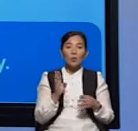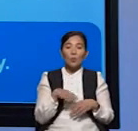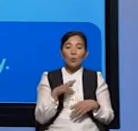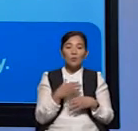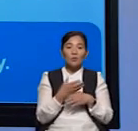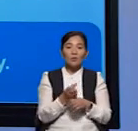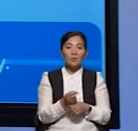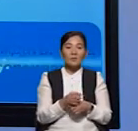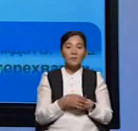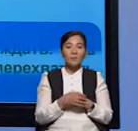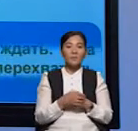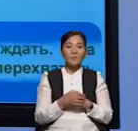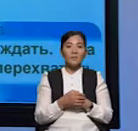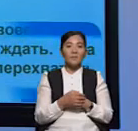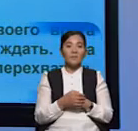получился после сжатия.